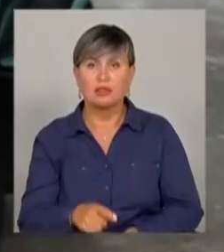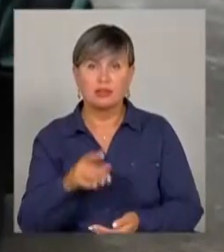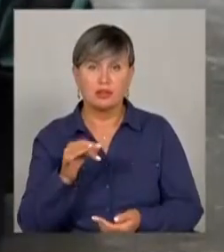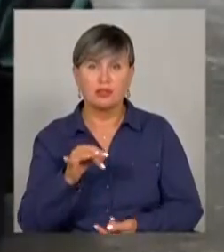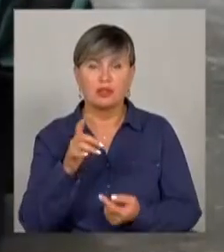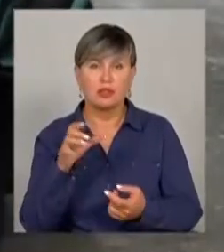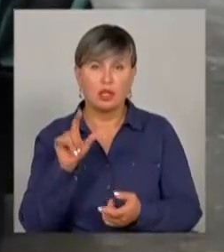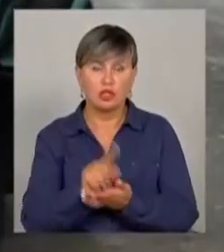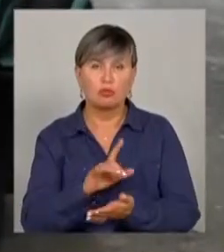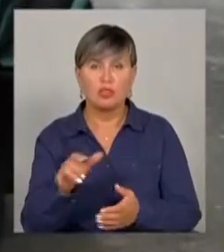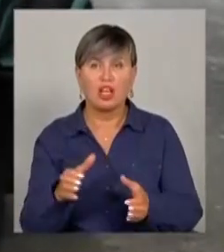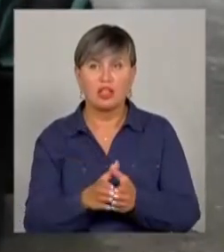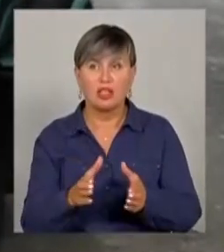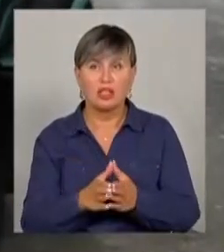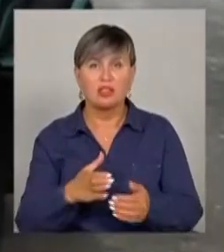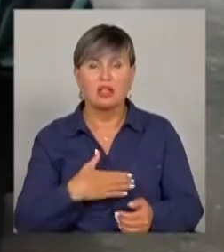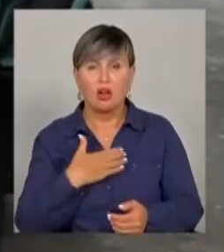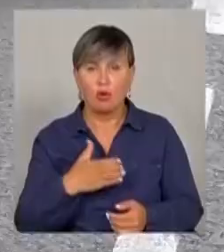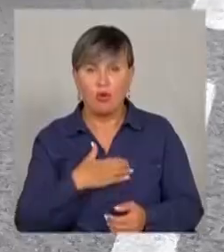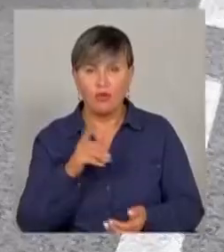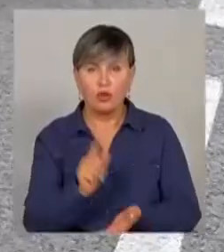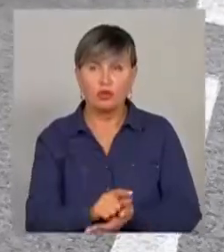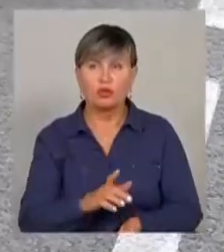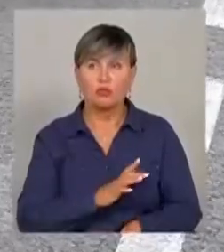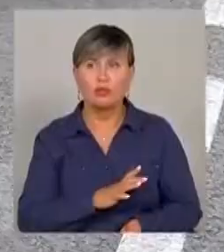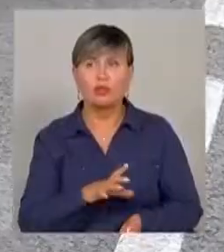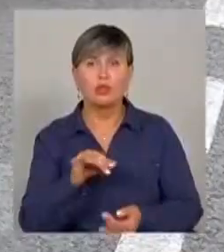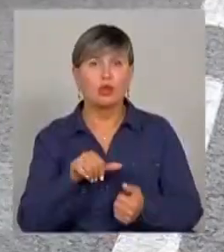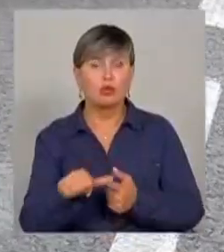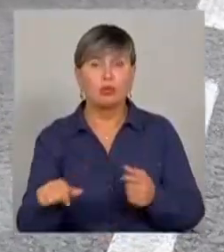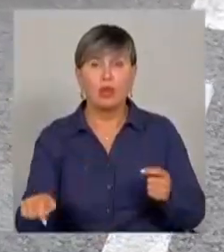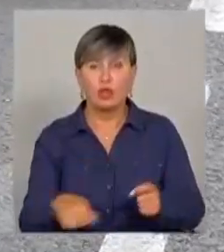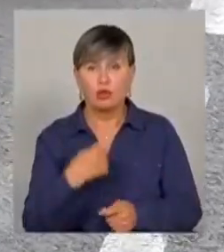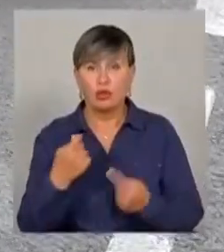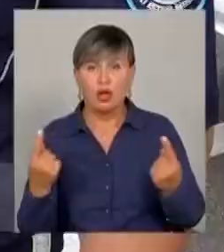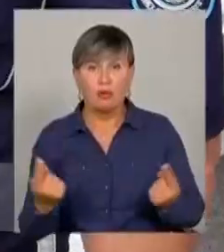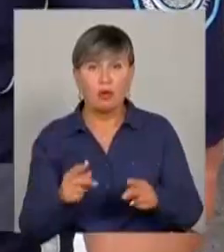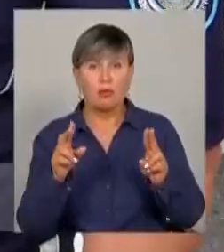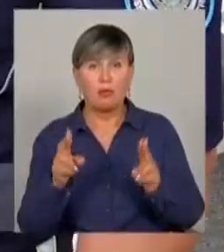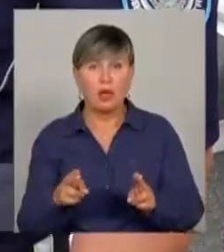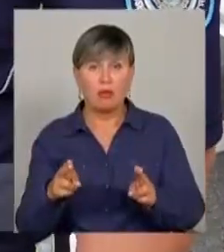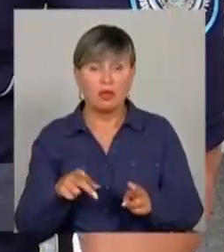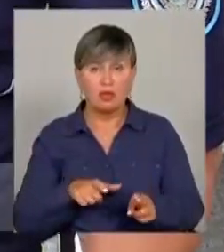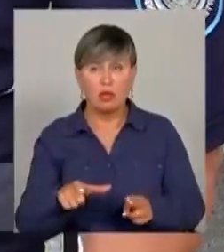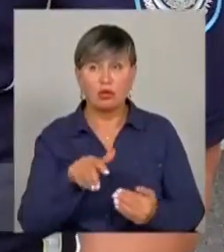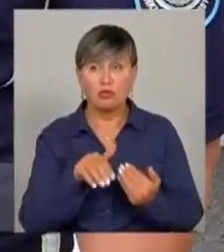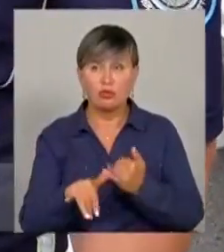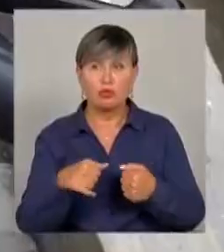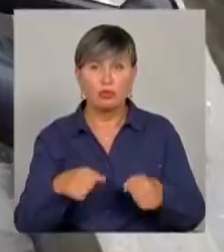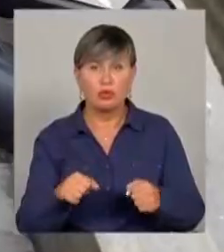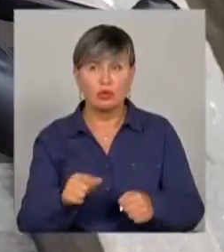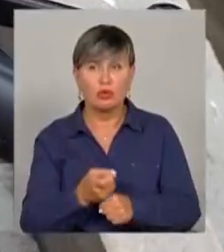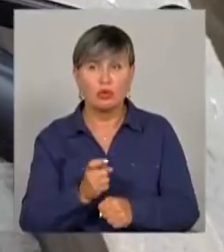него должна быть, страховой полис должен быть. Кроме нарушений элементарных правил дорожного движения, у мопедистов